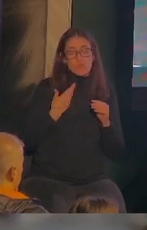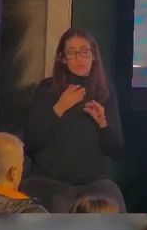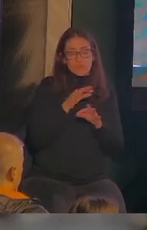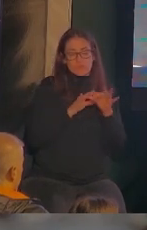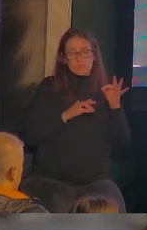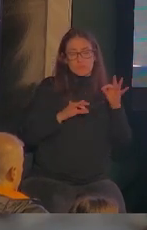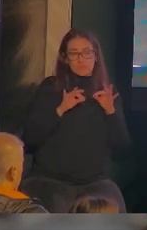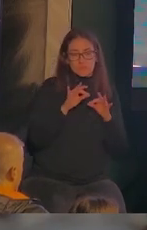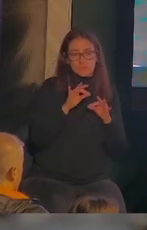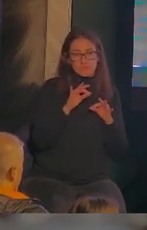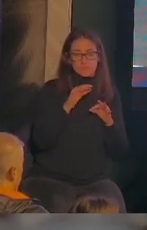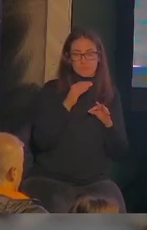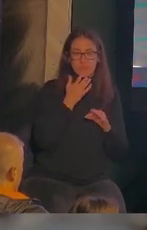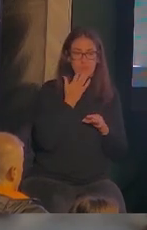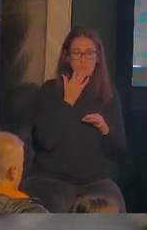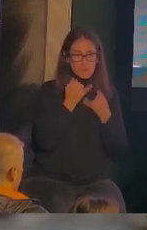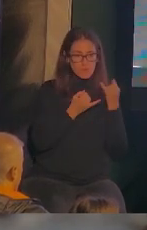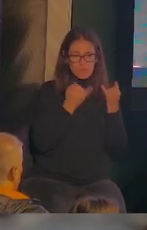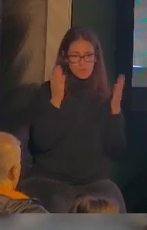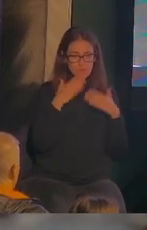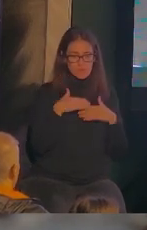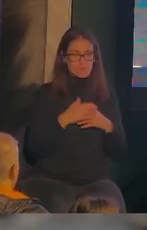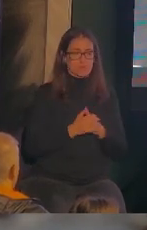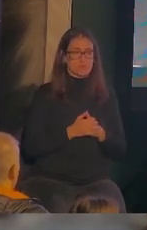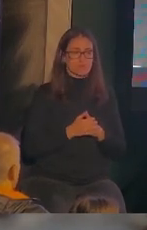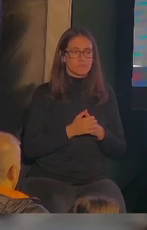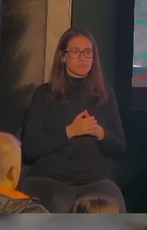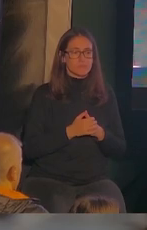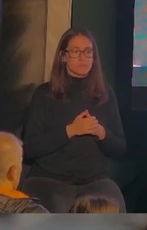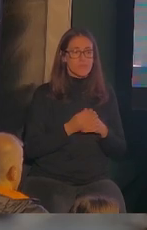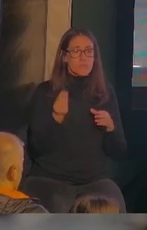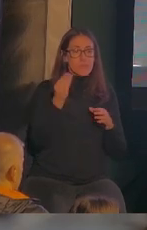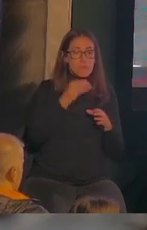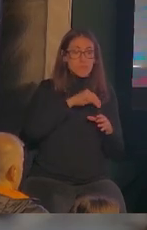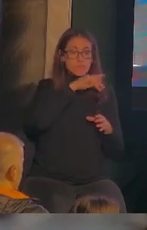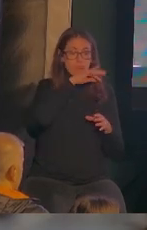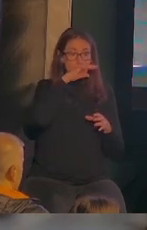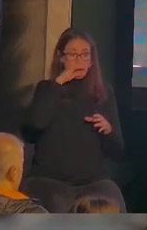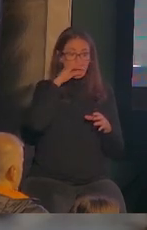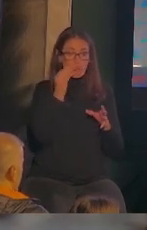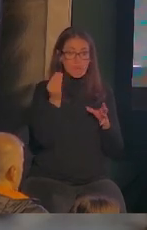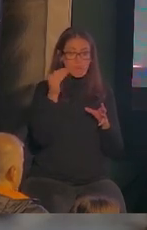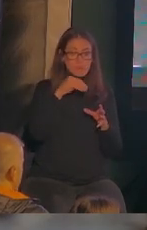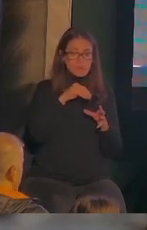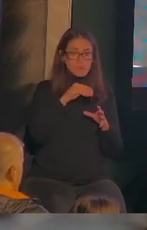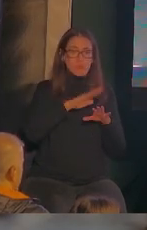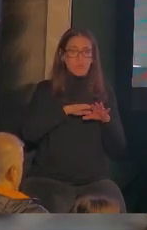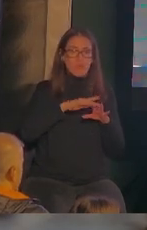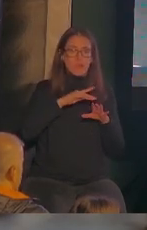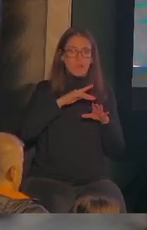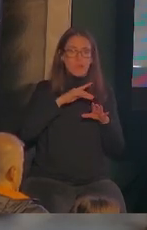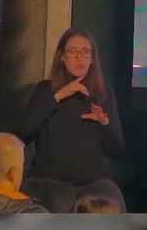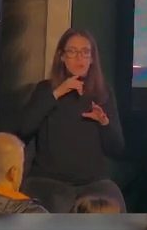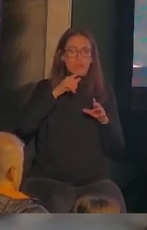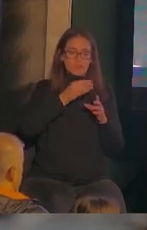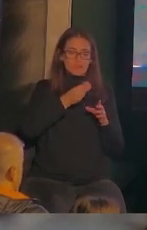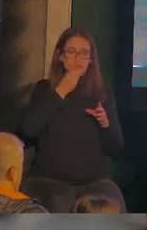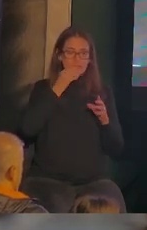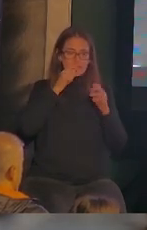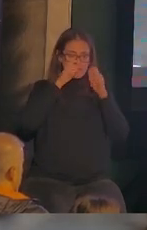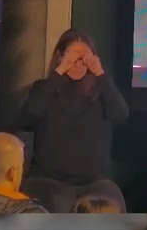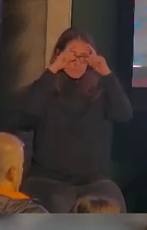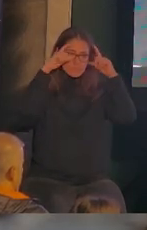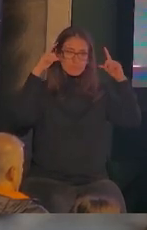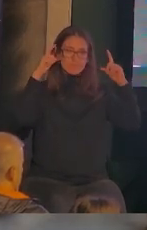cap problema. Finalment, hi fiquem les aromes, perquè et recordin aquests aromes del brioix, com